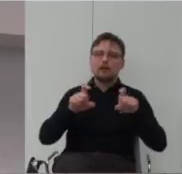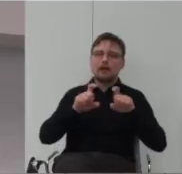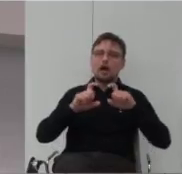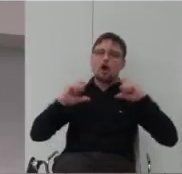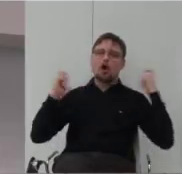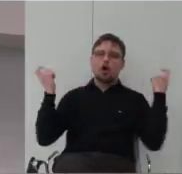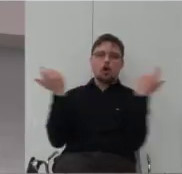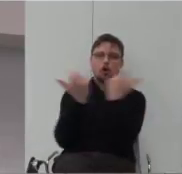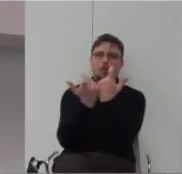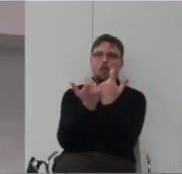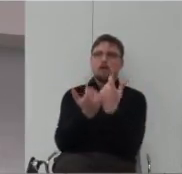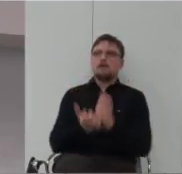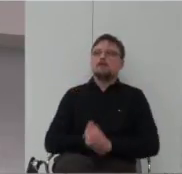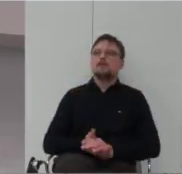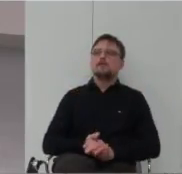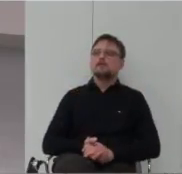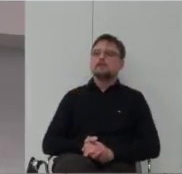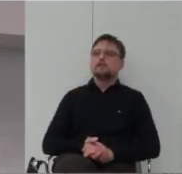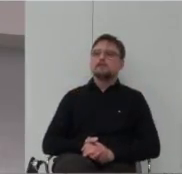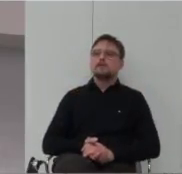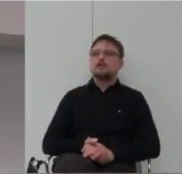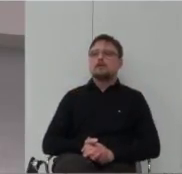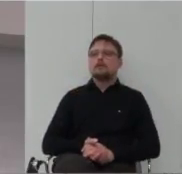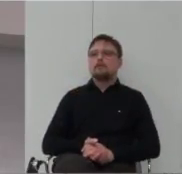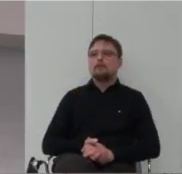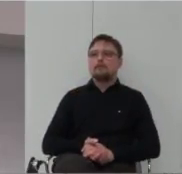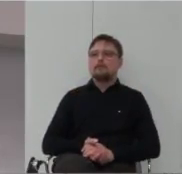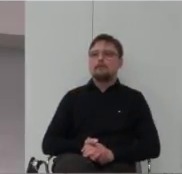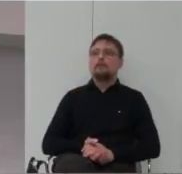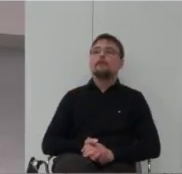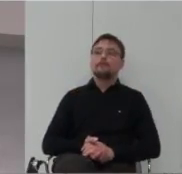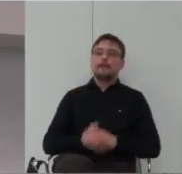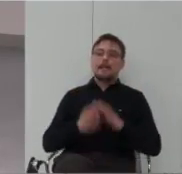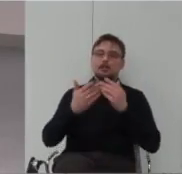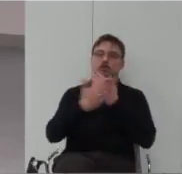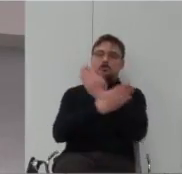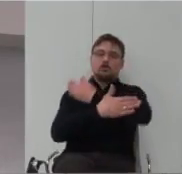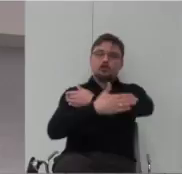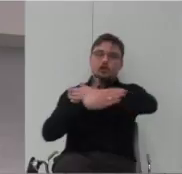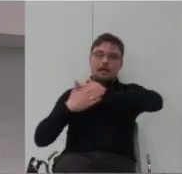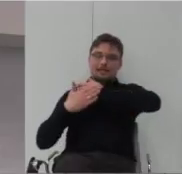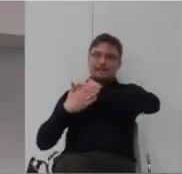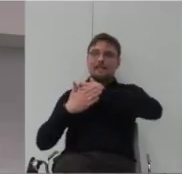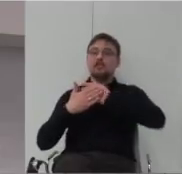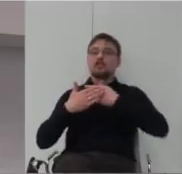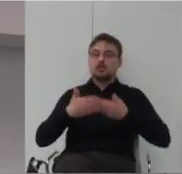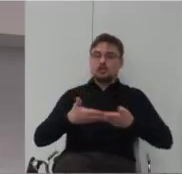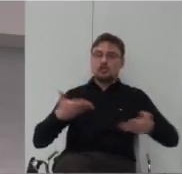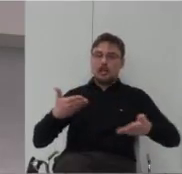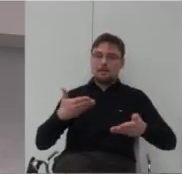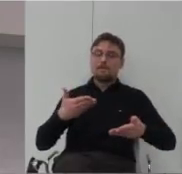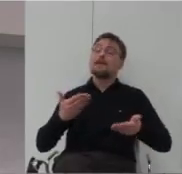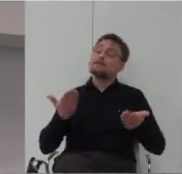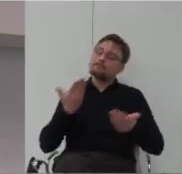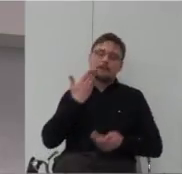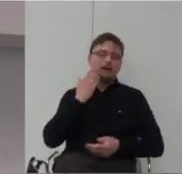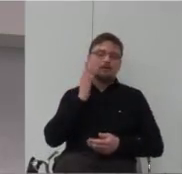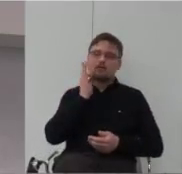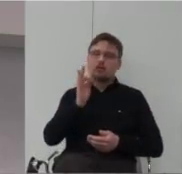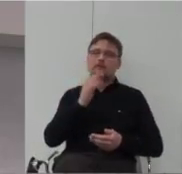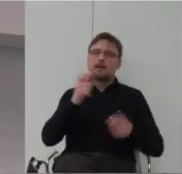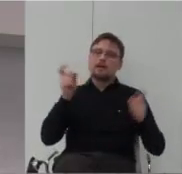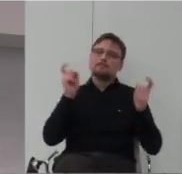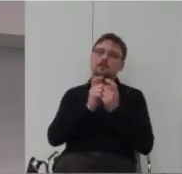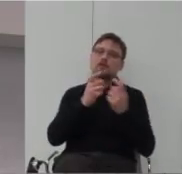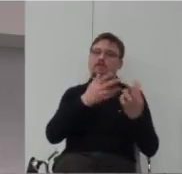W aspekcie architektonicznym to były budynki na planie koła, które zostały zbudowane z ścian z